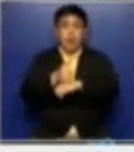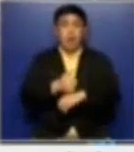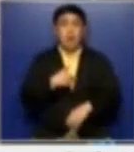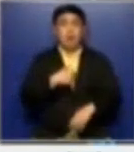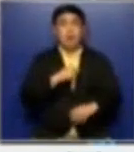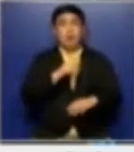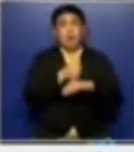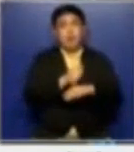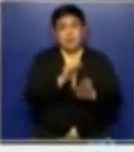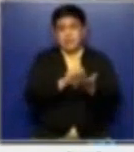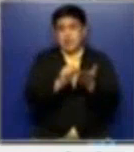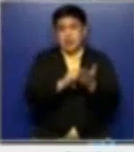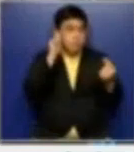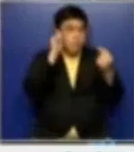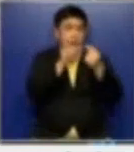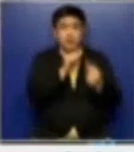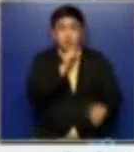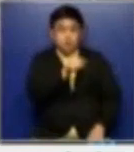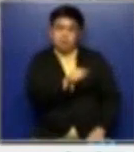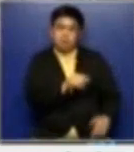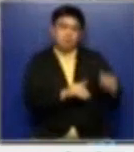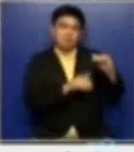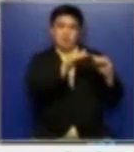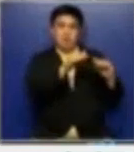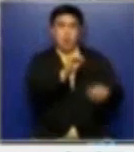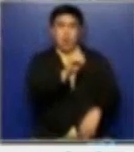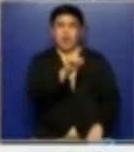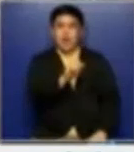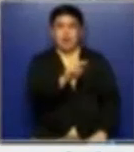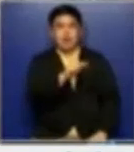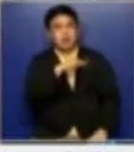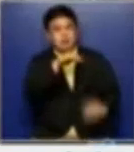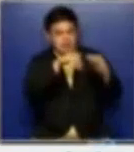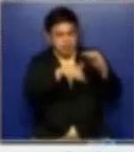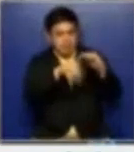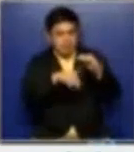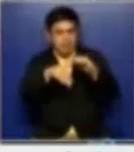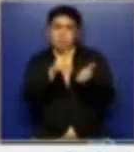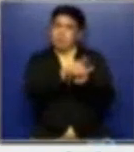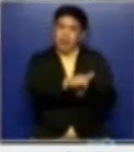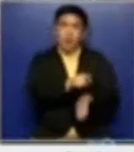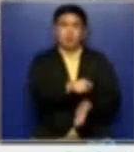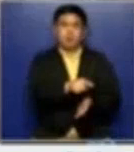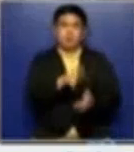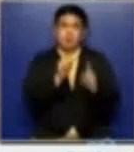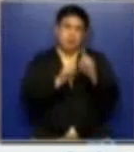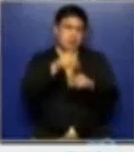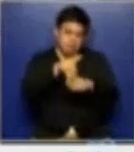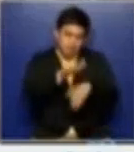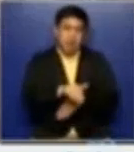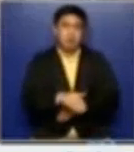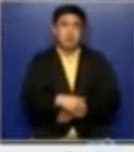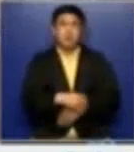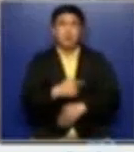ตไปเขียนไปตั้งเป้าถ้าไม่ได้ตามนี้โอเน็ตลดต่ำกว่านี้วีเน็ตต่ำกว่านี้ท่านต้องออกต้องผ่านประเมิน